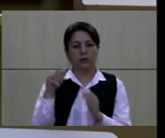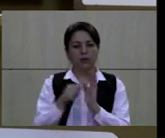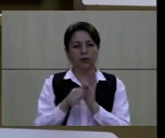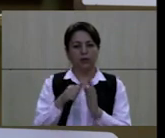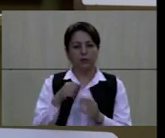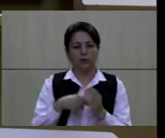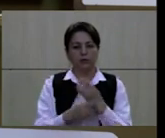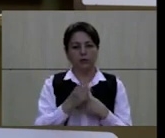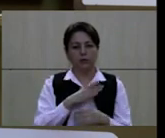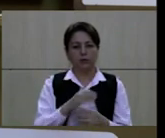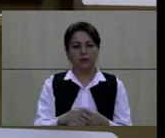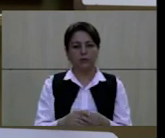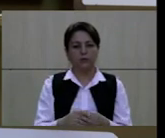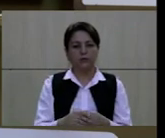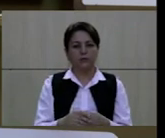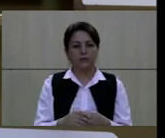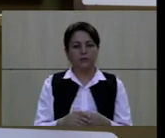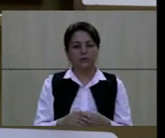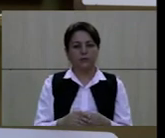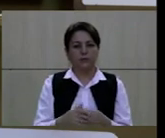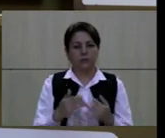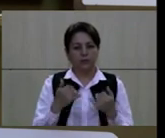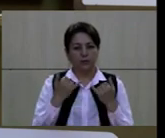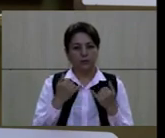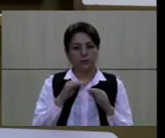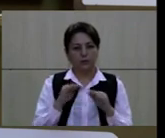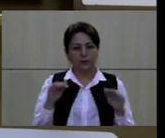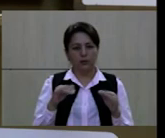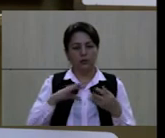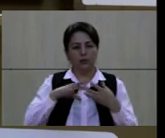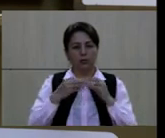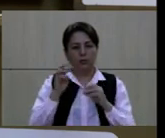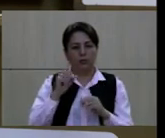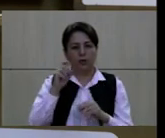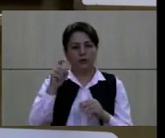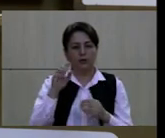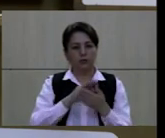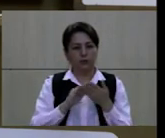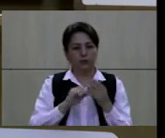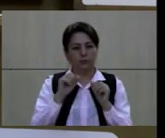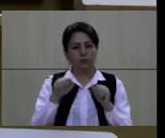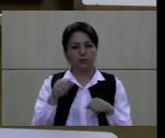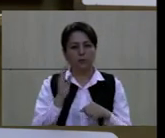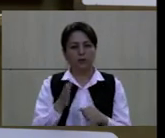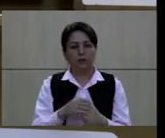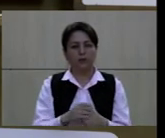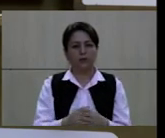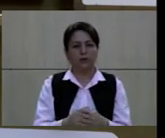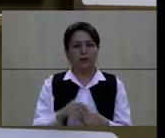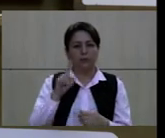126 hosil bo'ldi. Ana endi biz umumiy mahrajni yozib olsak bo'ladi.